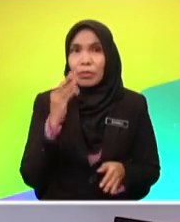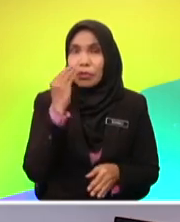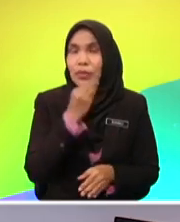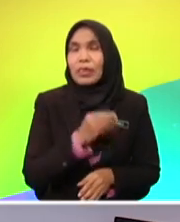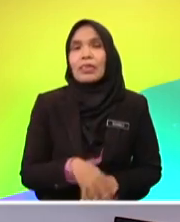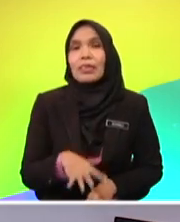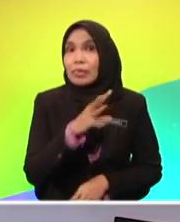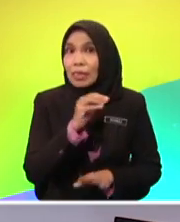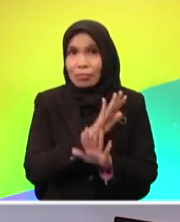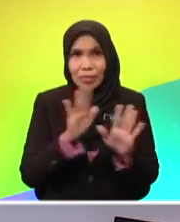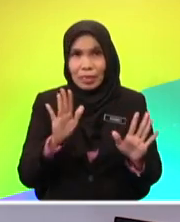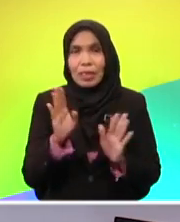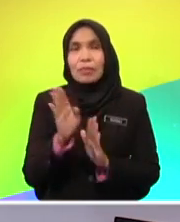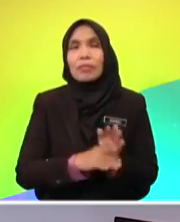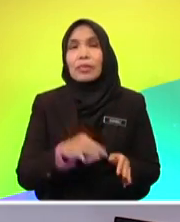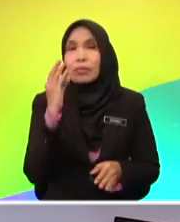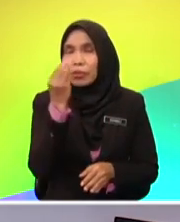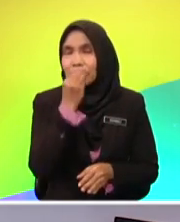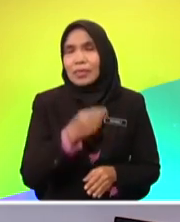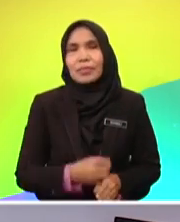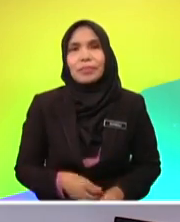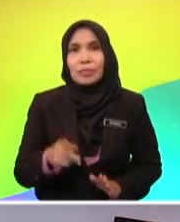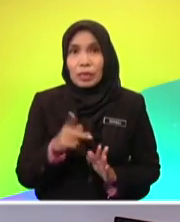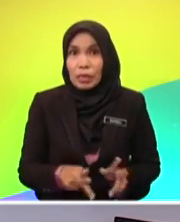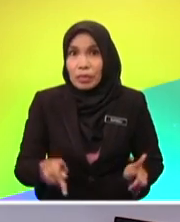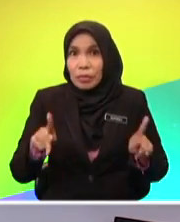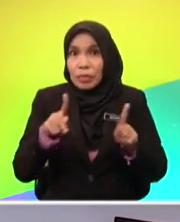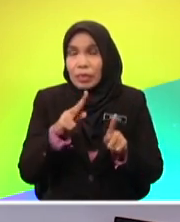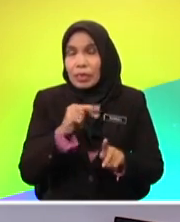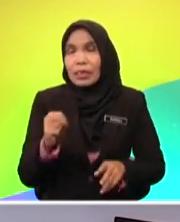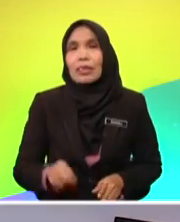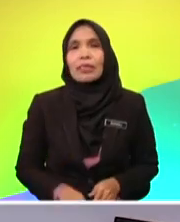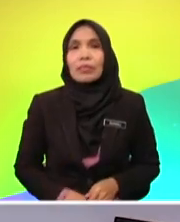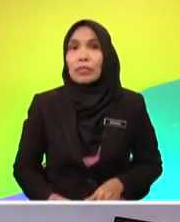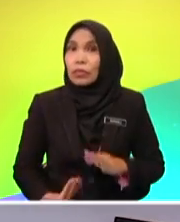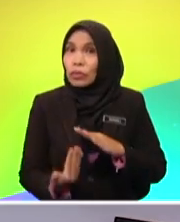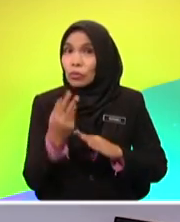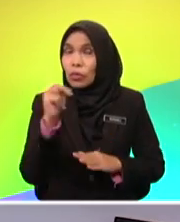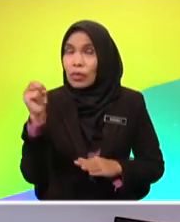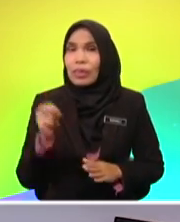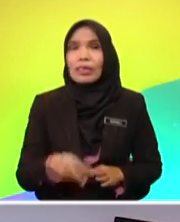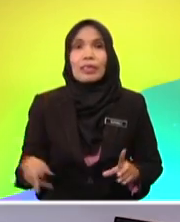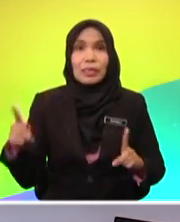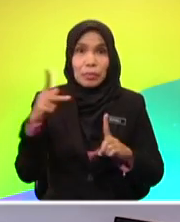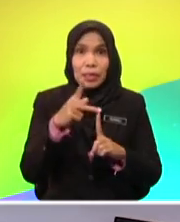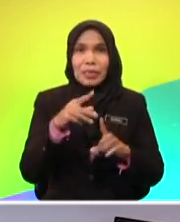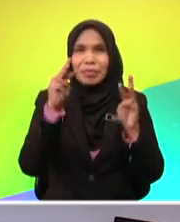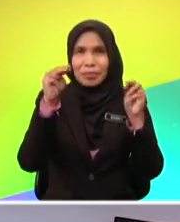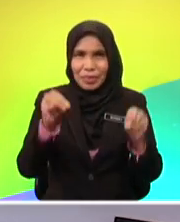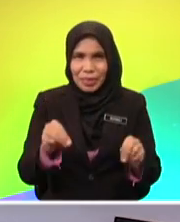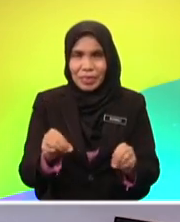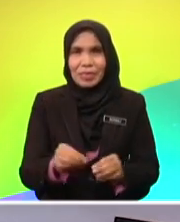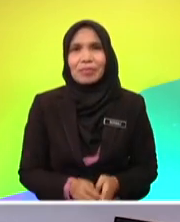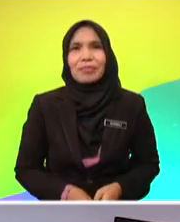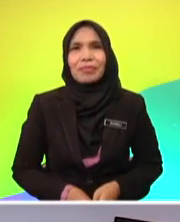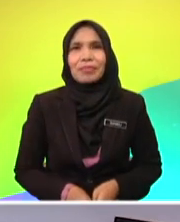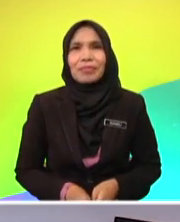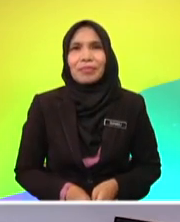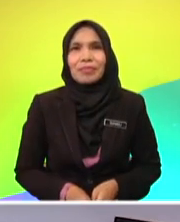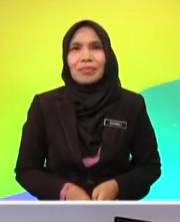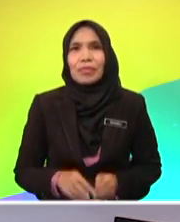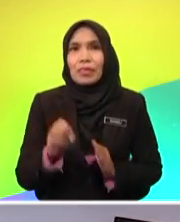seterusnya. Boleh, iaitu cikgu, kepentingan tumbuhan kepada manusia. Silakan cikgu. Okey, yang pertama sekali kepentingan tumbuhan kepada manusia adalah